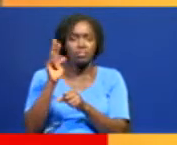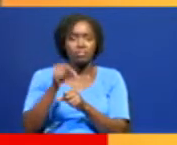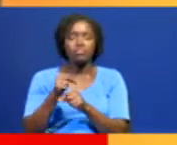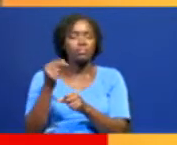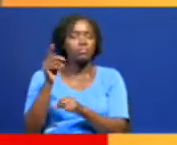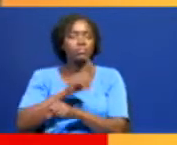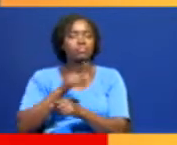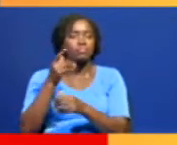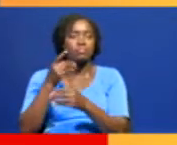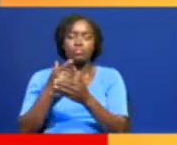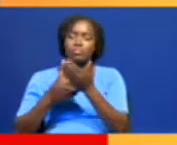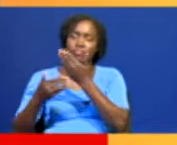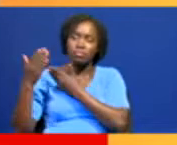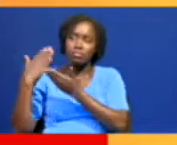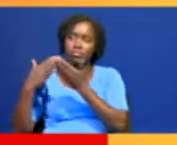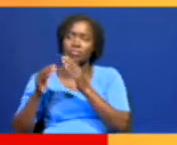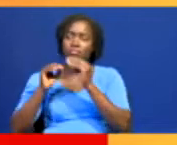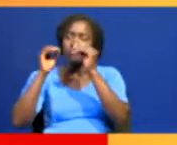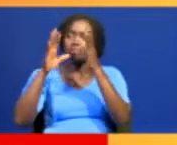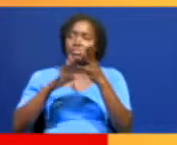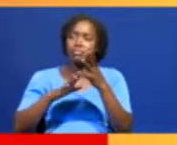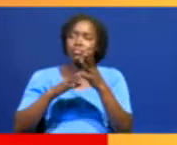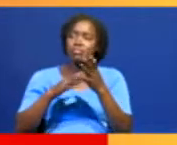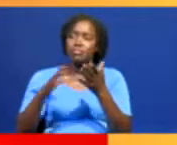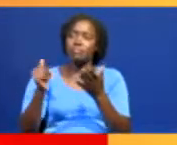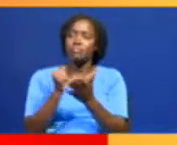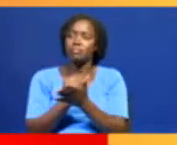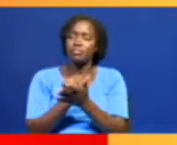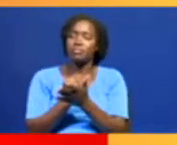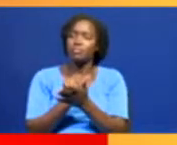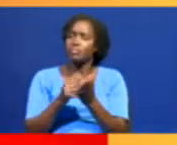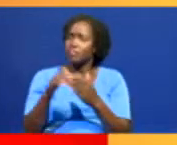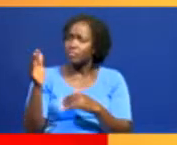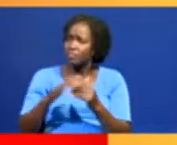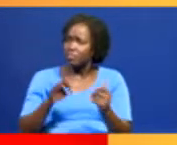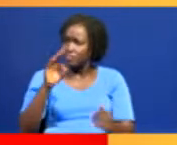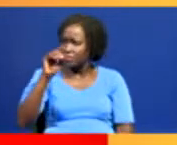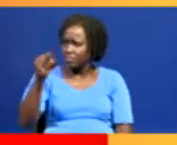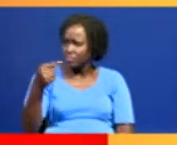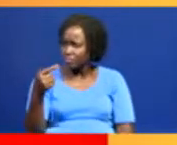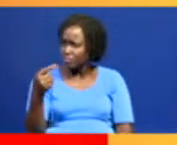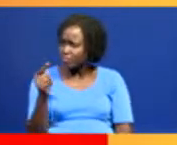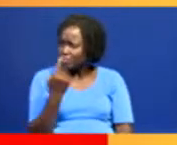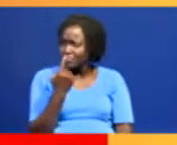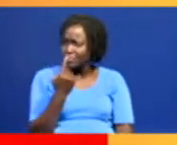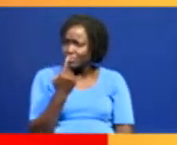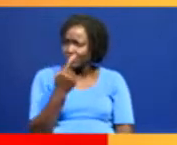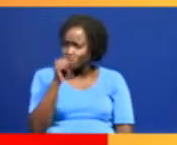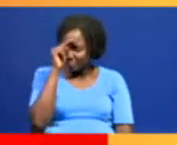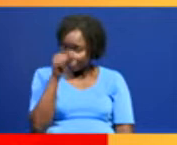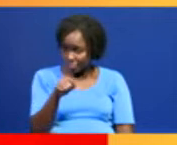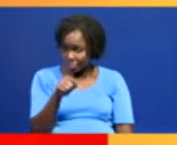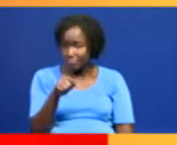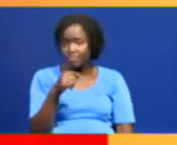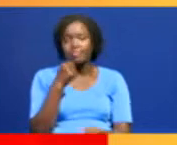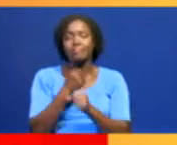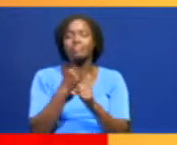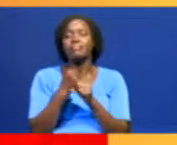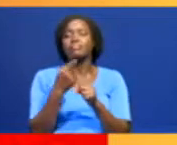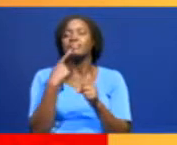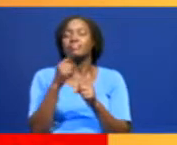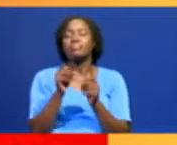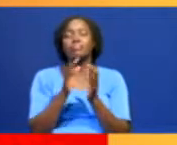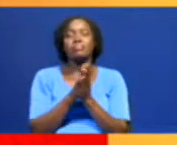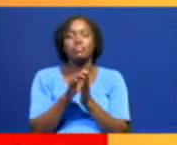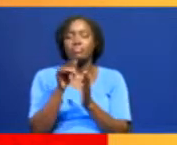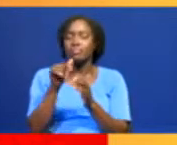historia ambayo walimu wameandikwa zaidi ya 1030 kwa mara moja. Hii serikali imefanya na ilisema itafanya hivyo. Hii